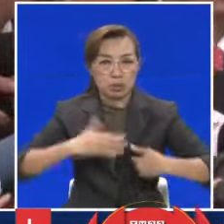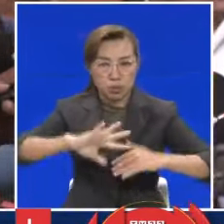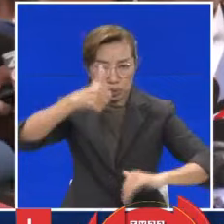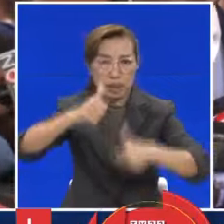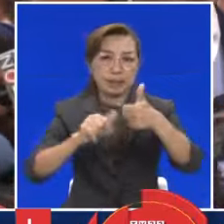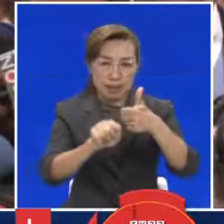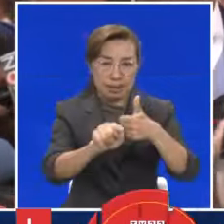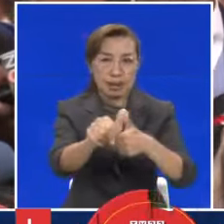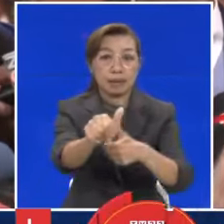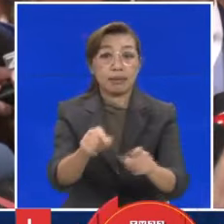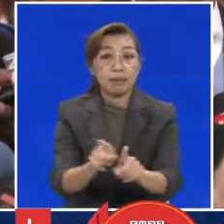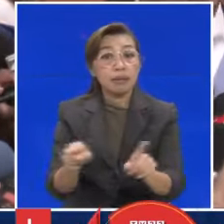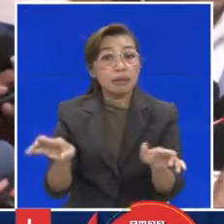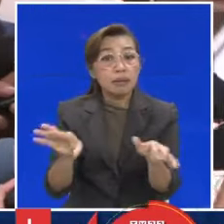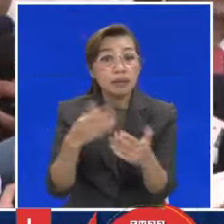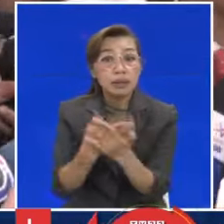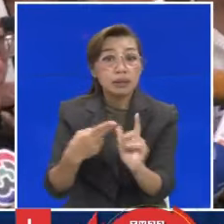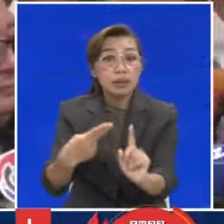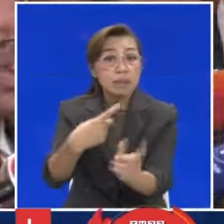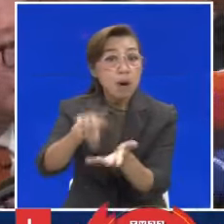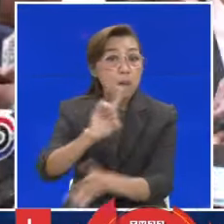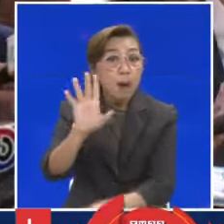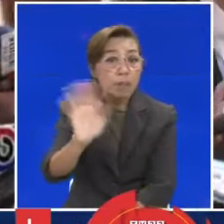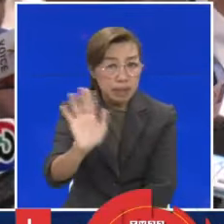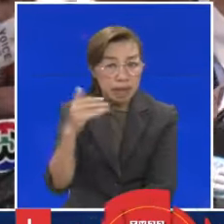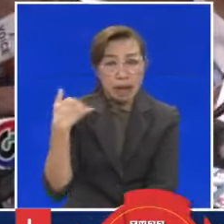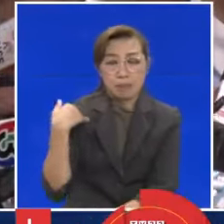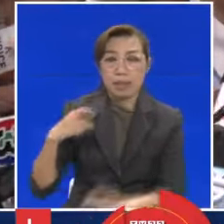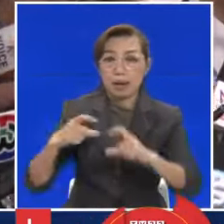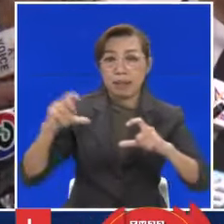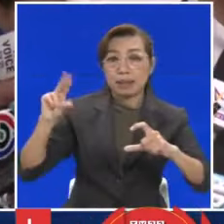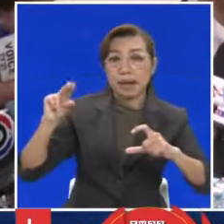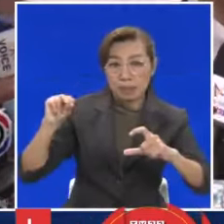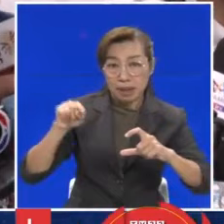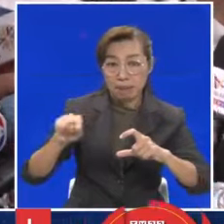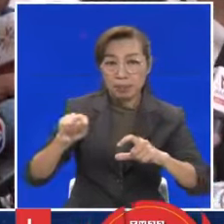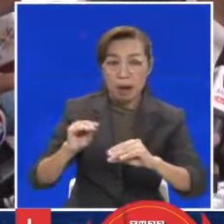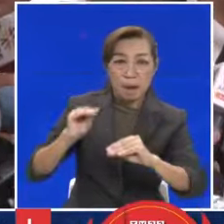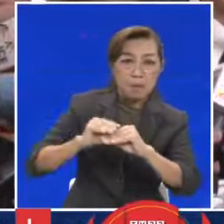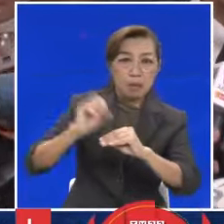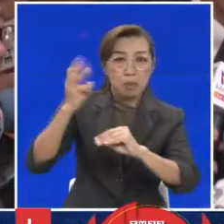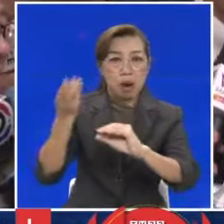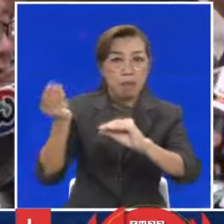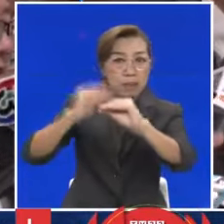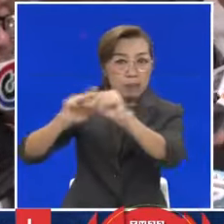กก็บอกด้วยนะไม่ใช่แค่เรื่องของดิจิทัลวอลเล็ตนะคะยังมี30บาทรักษาทุกโรคที่ยกระดับคุณภาพชีวิ